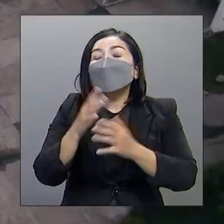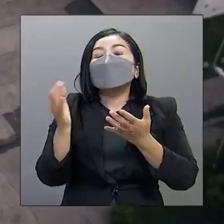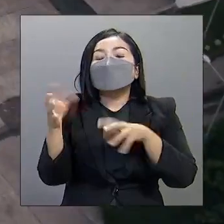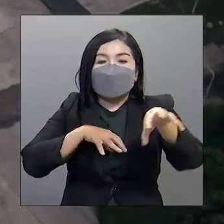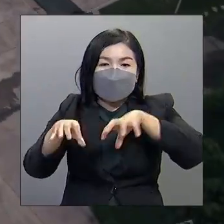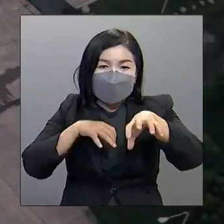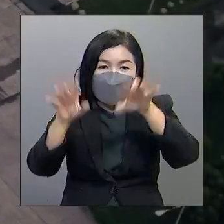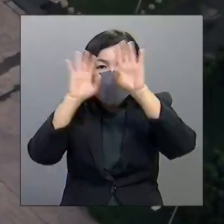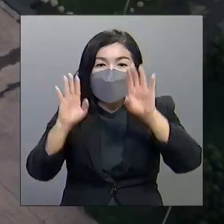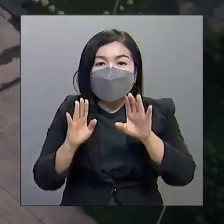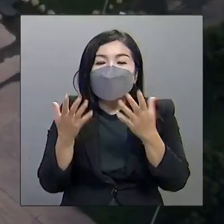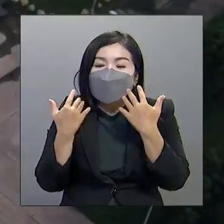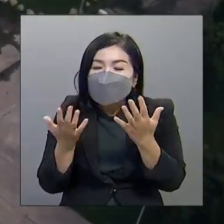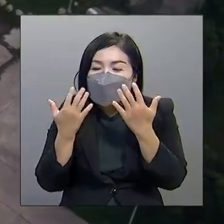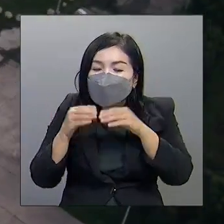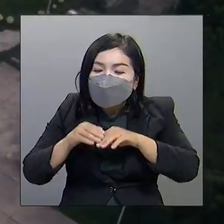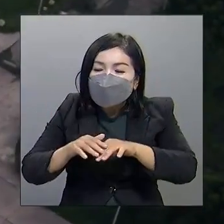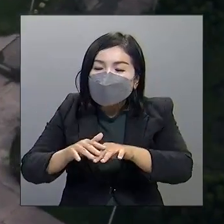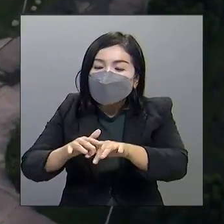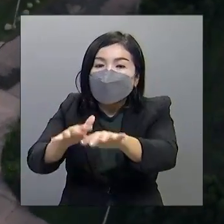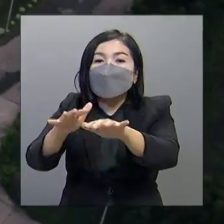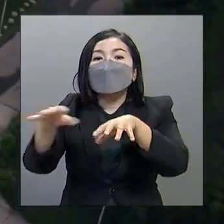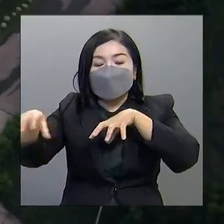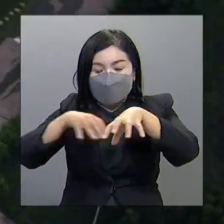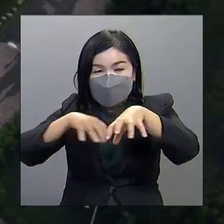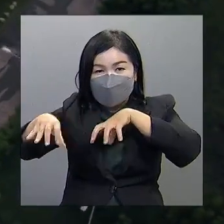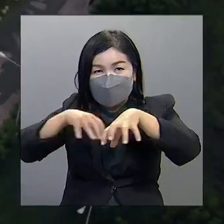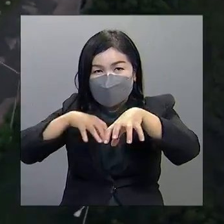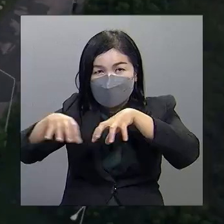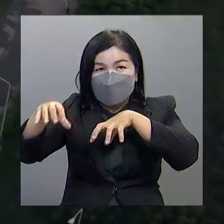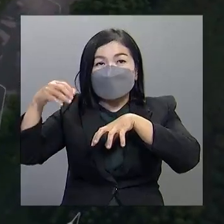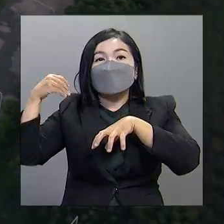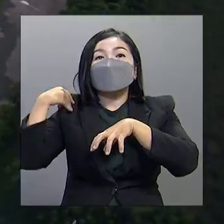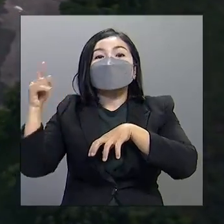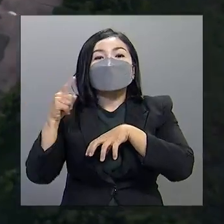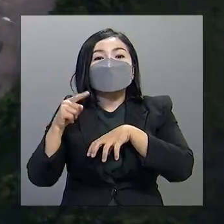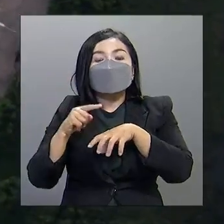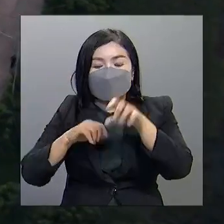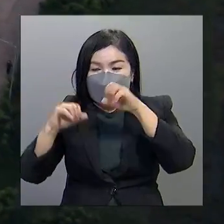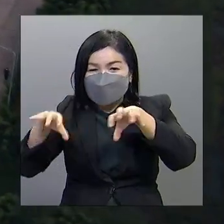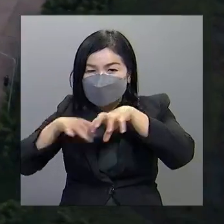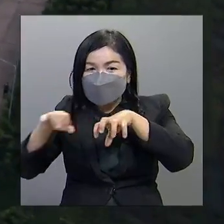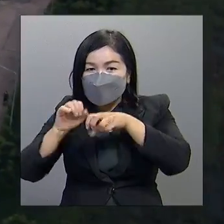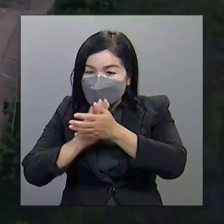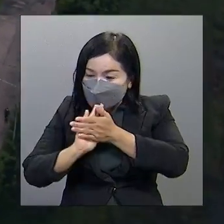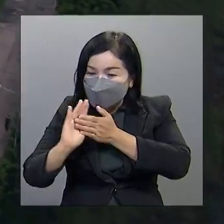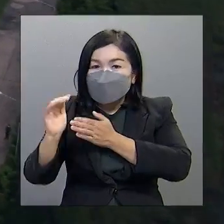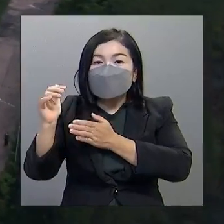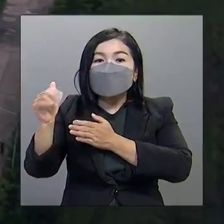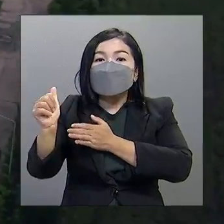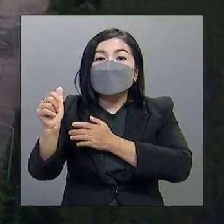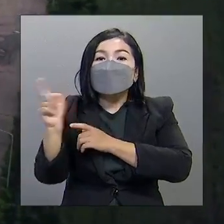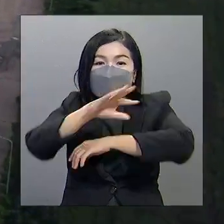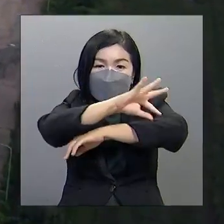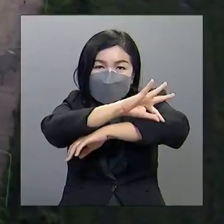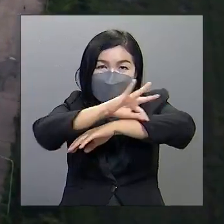สลายพลังงานมันด้วย ครับ ดังนั้นเนี่ยคือการออกแบบอันนี้เป็นการออกแบบที่ใช้ความละเอียดมาก ครับ นะครับแล้วก็ใช้หลักวิศวกร